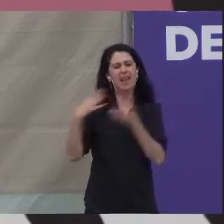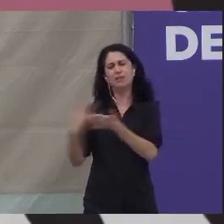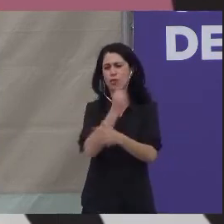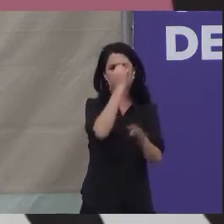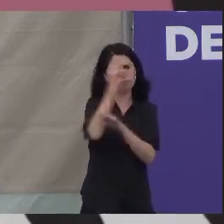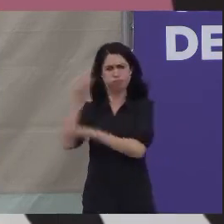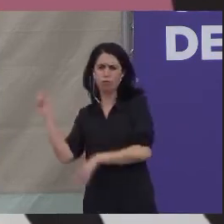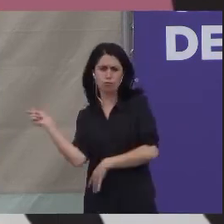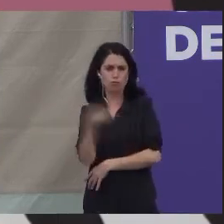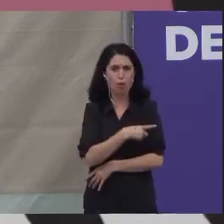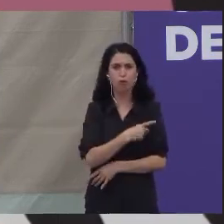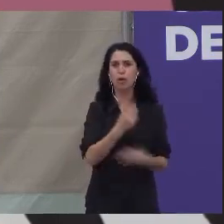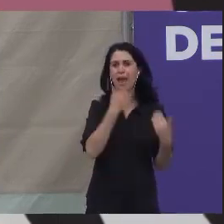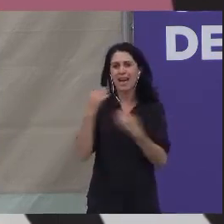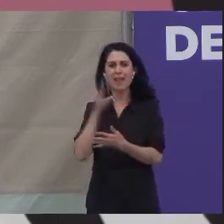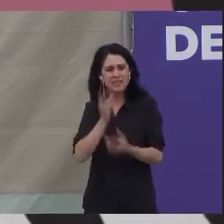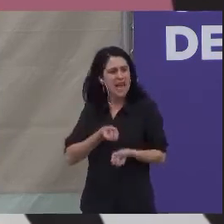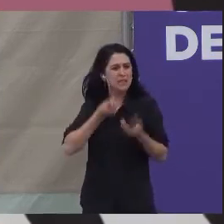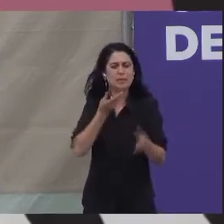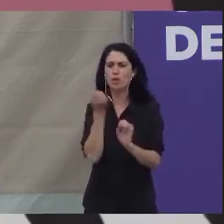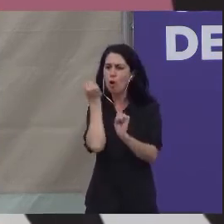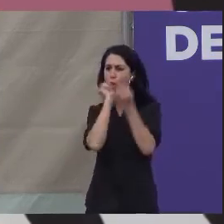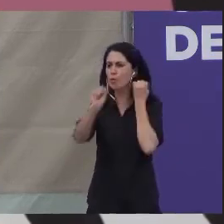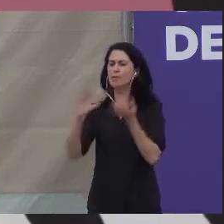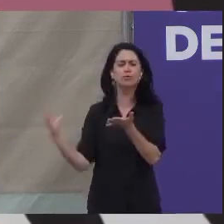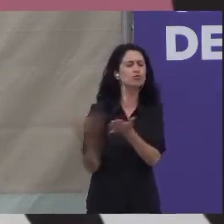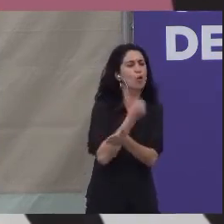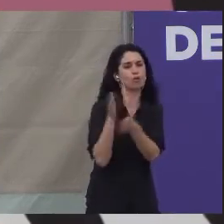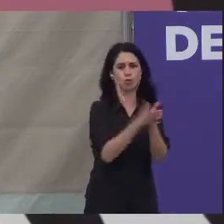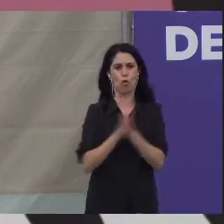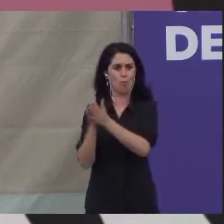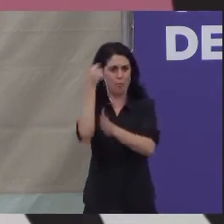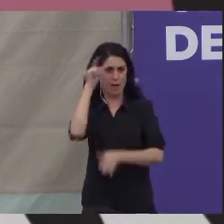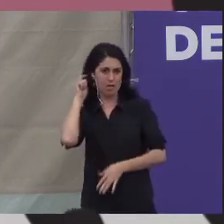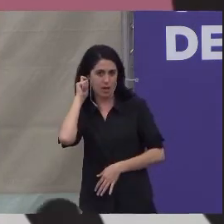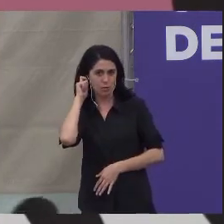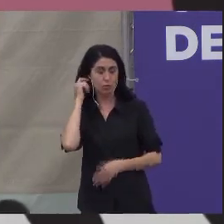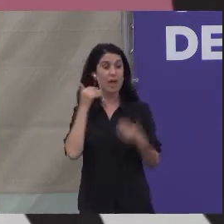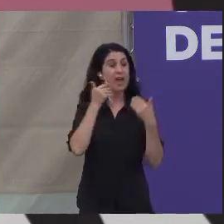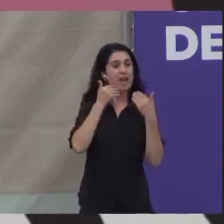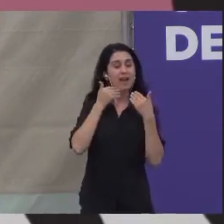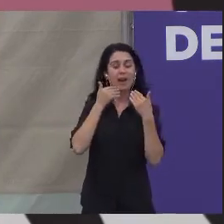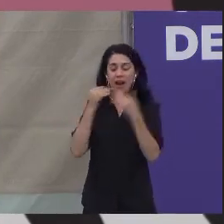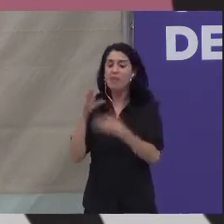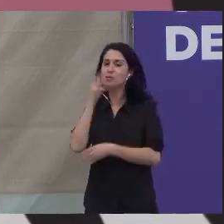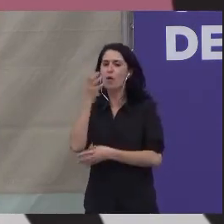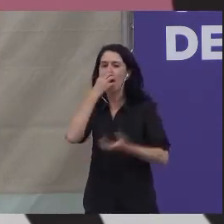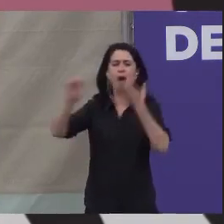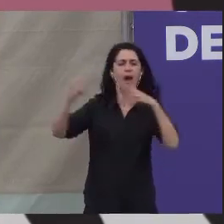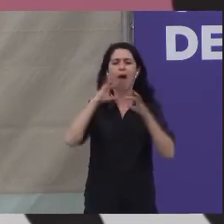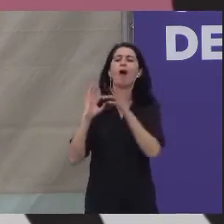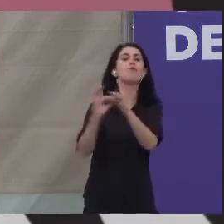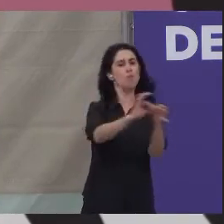agraïsc l'expressió i el comportament de tots els companys i companyes, agraïsc les crides a la unitat.